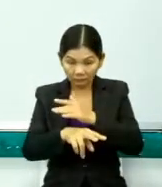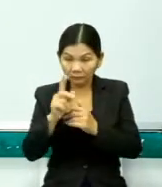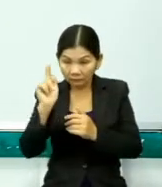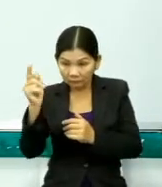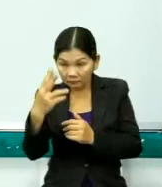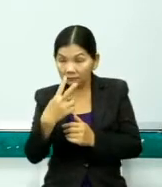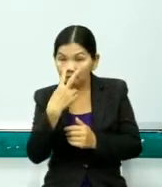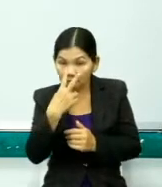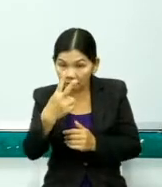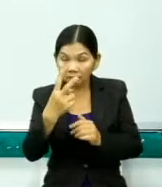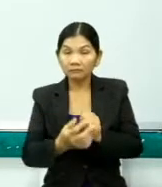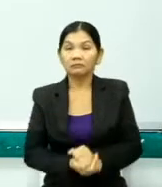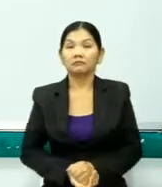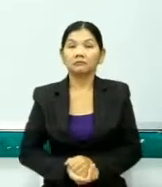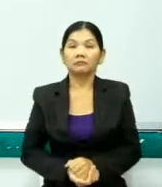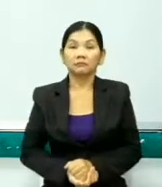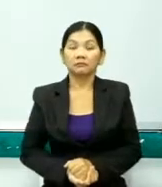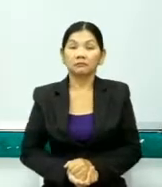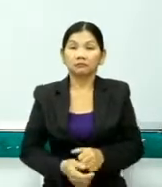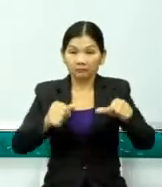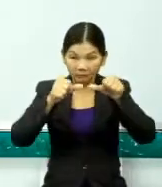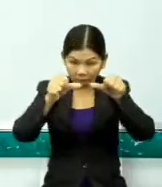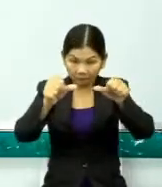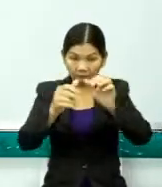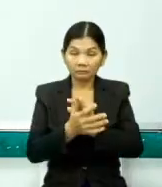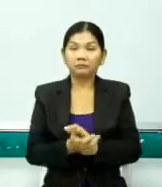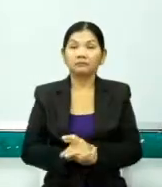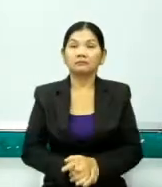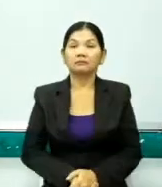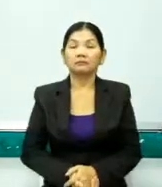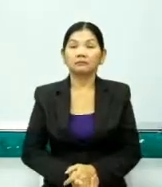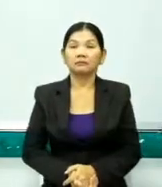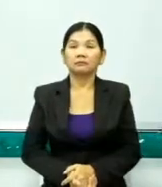con chà lấy nè kêu bật này là cái đặc hiến